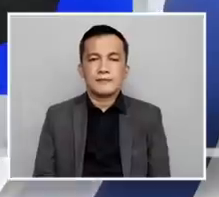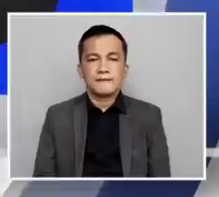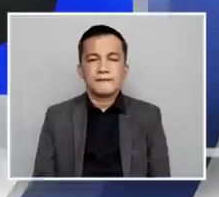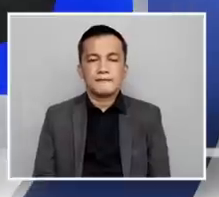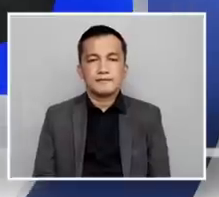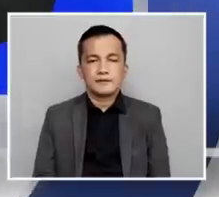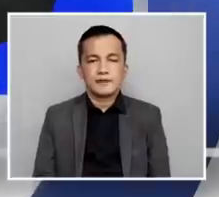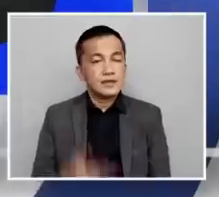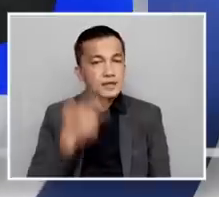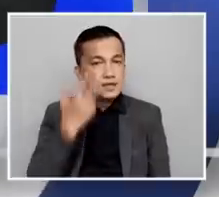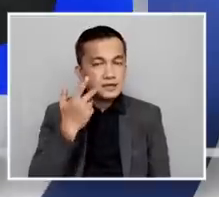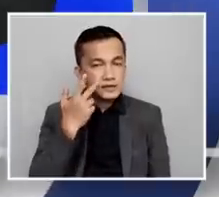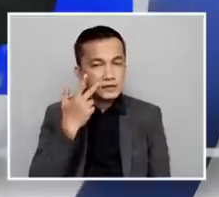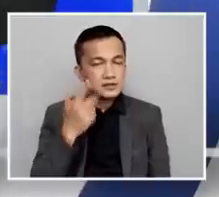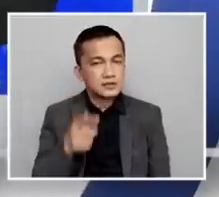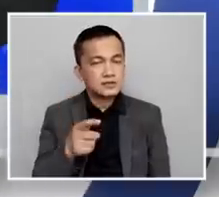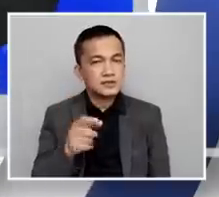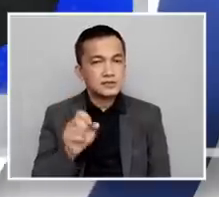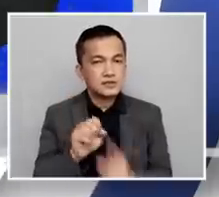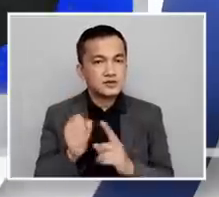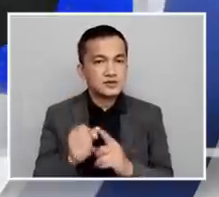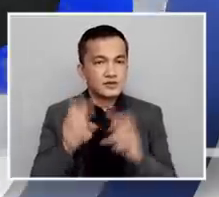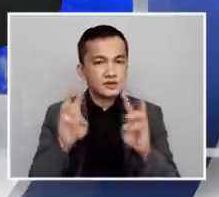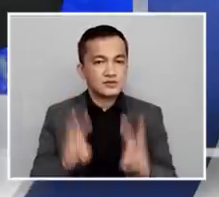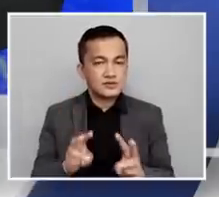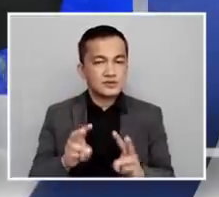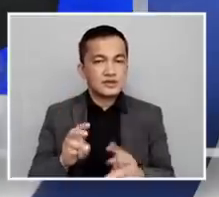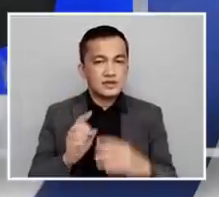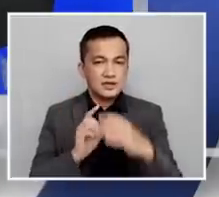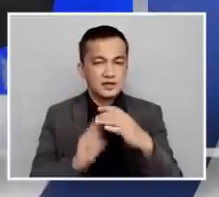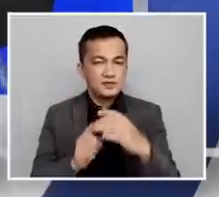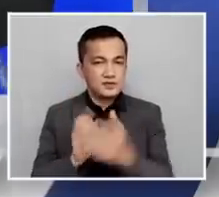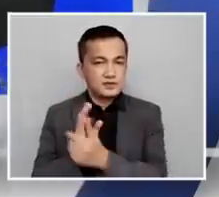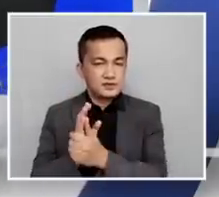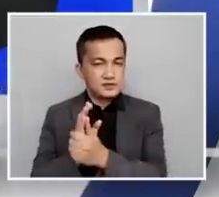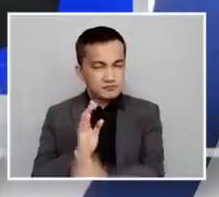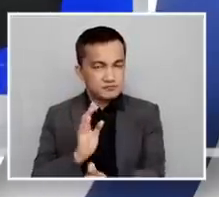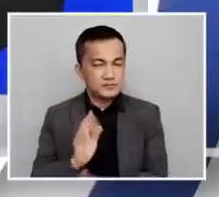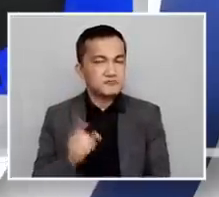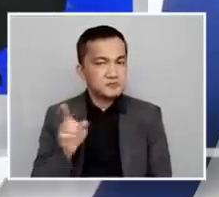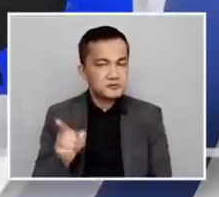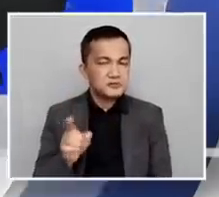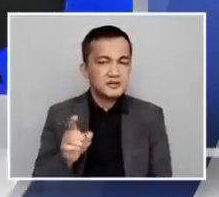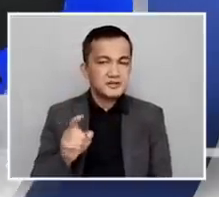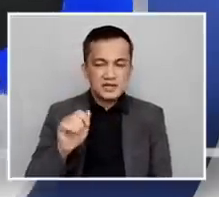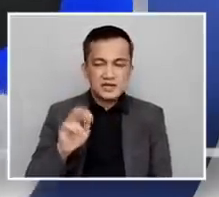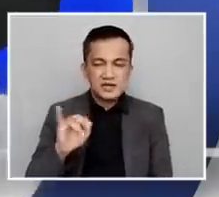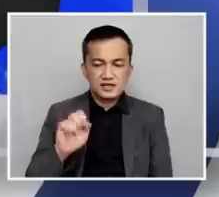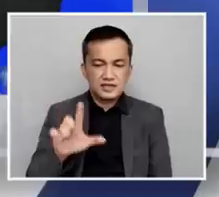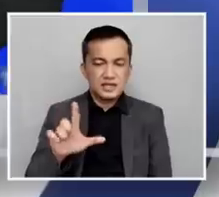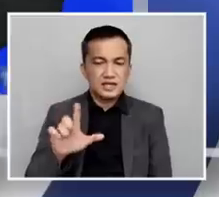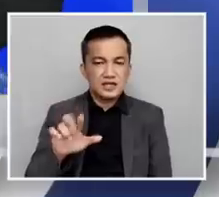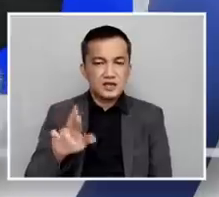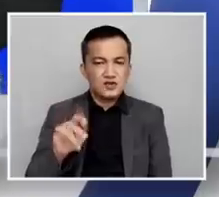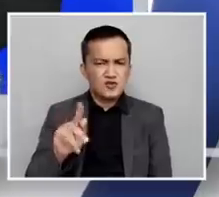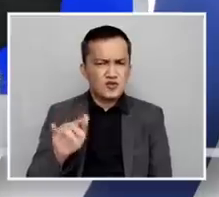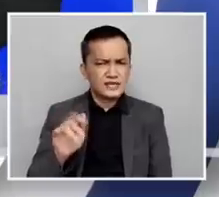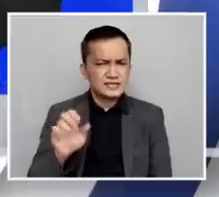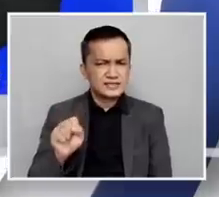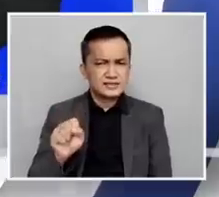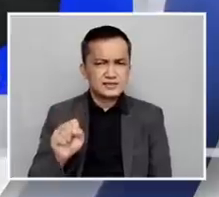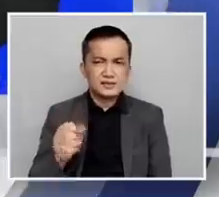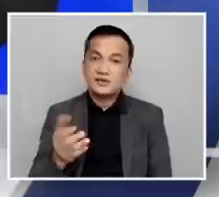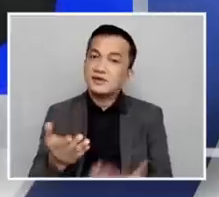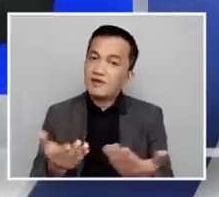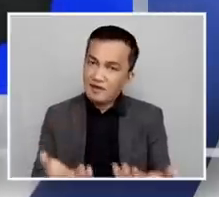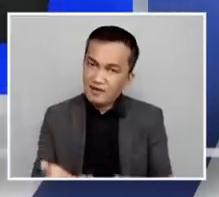Alamin natin ang magiging lagay ng panahon mula kay ABS-CBN resident meteorologist Ariel Rojas. Ariel, mas